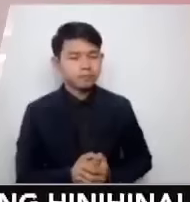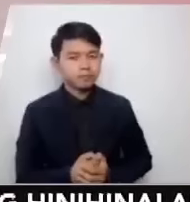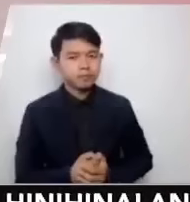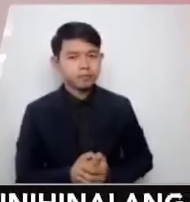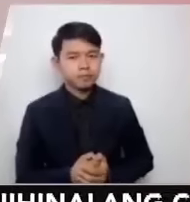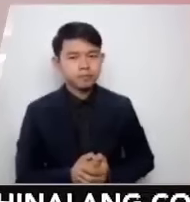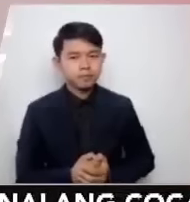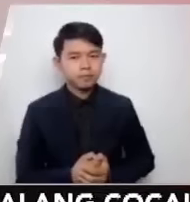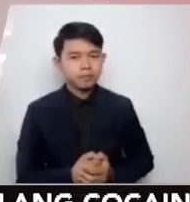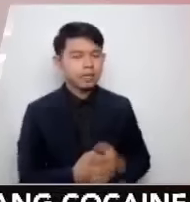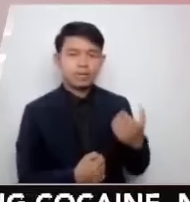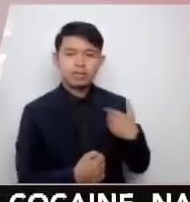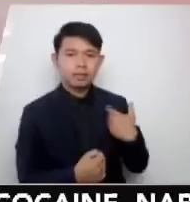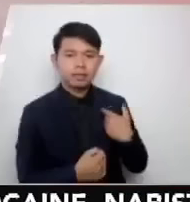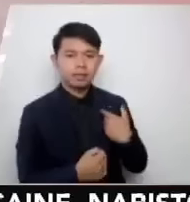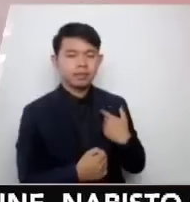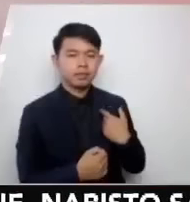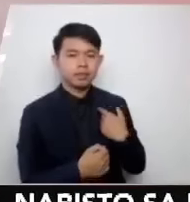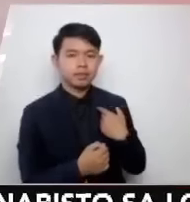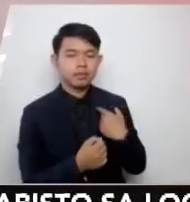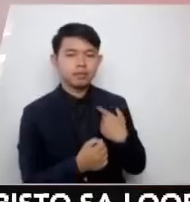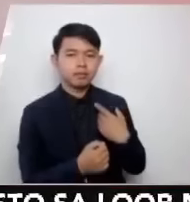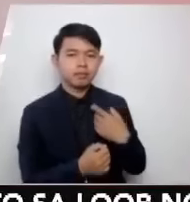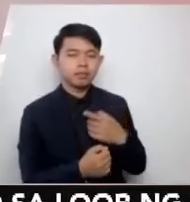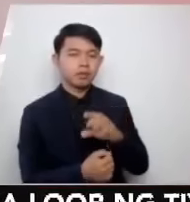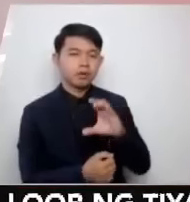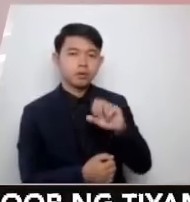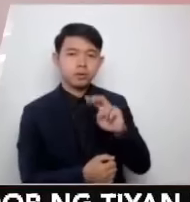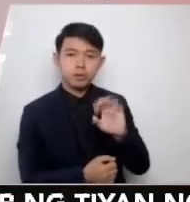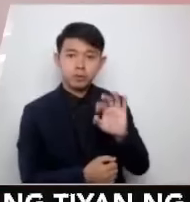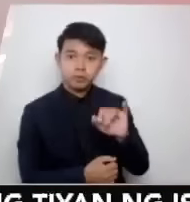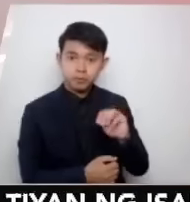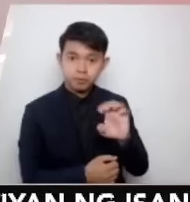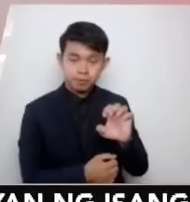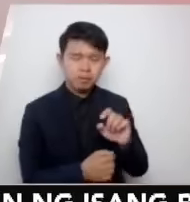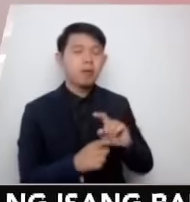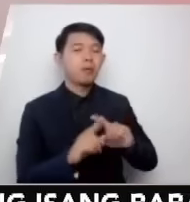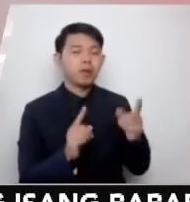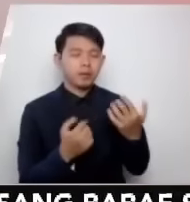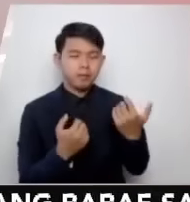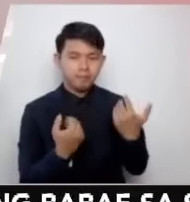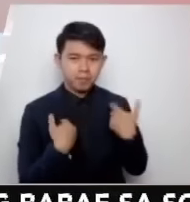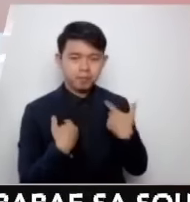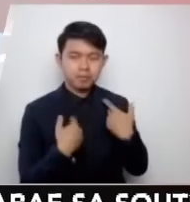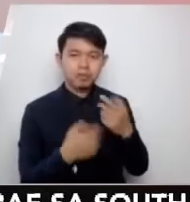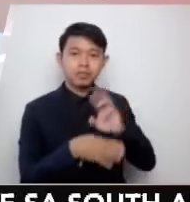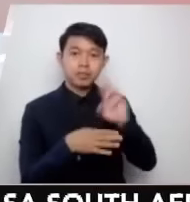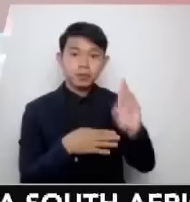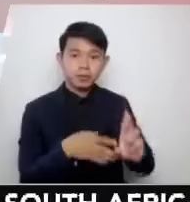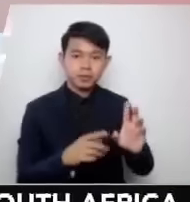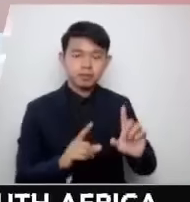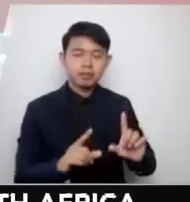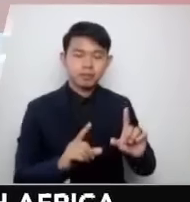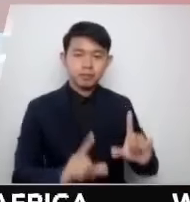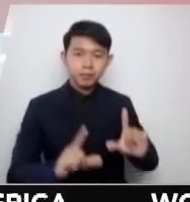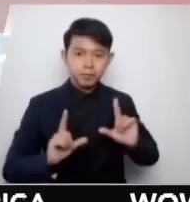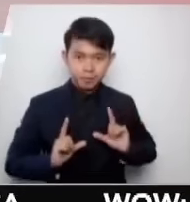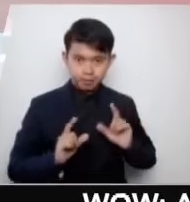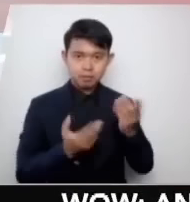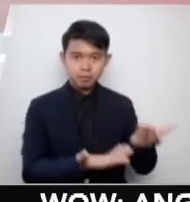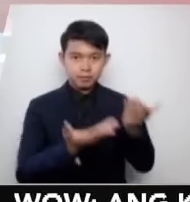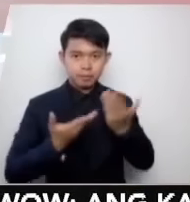Ito po ay base lamang sa X-ray result na dinala ng ating PNP. Sa parte po ng BJMP, kailangan po natin